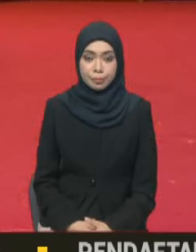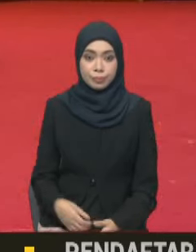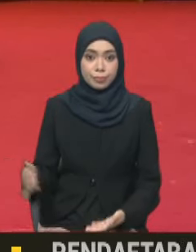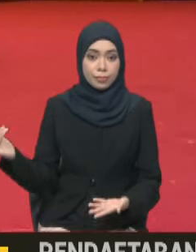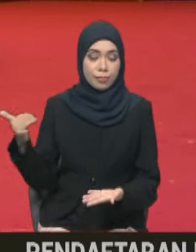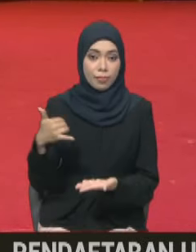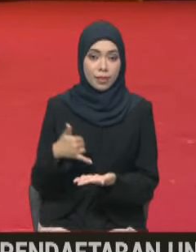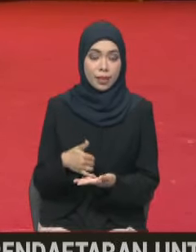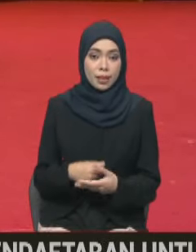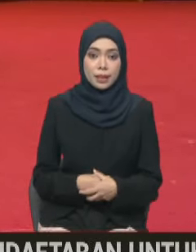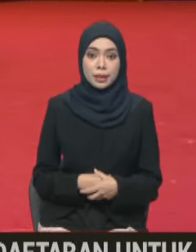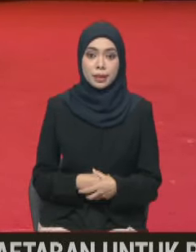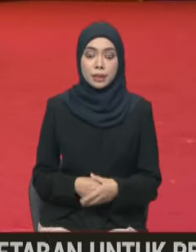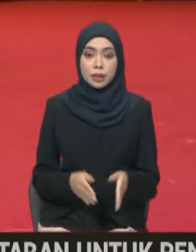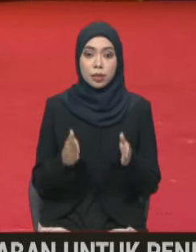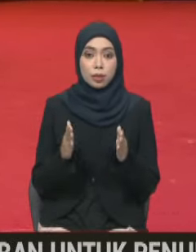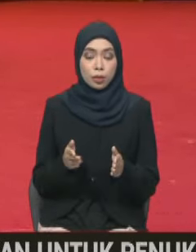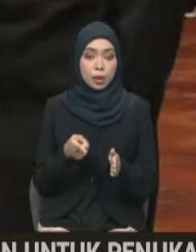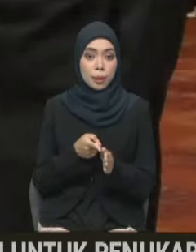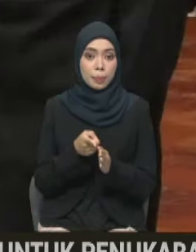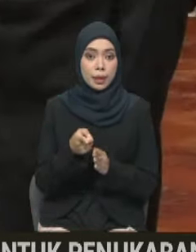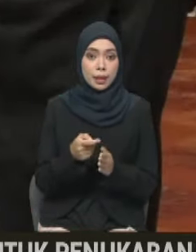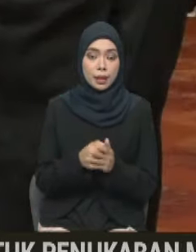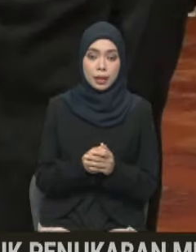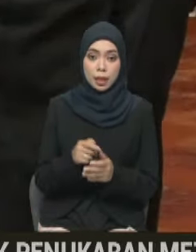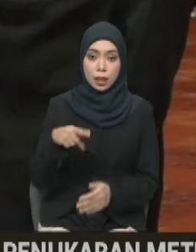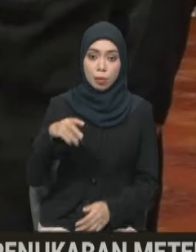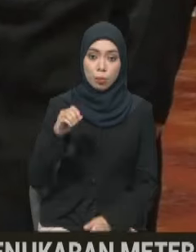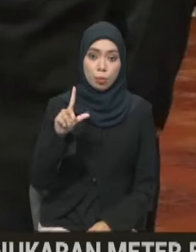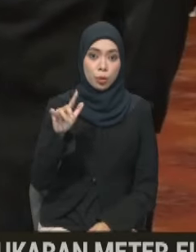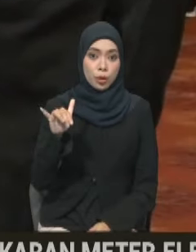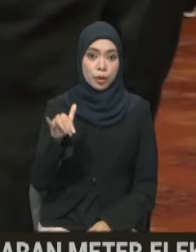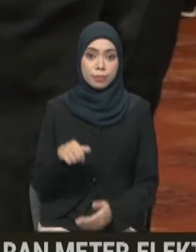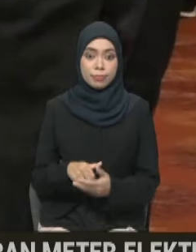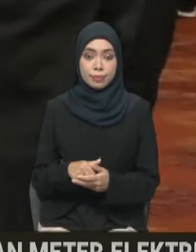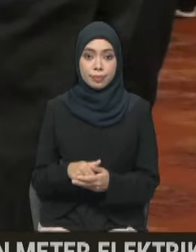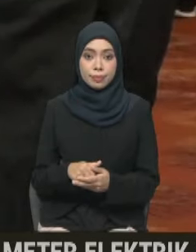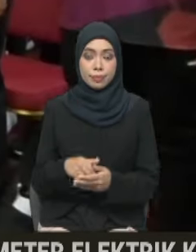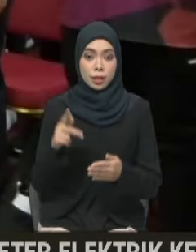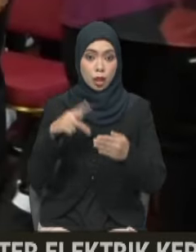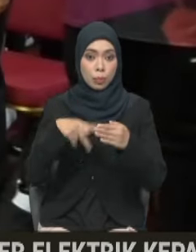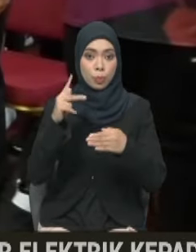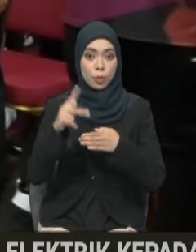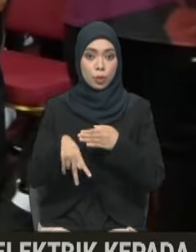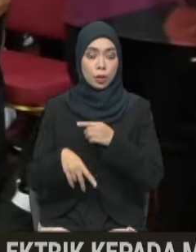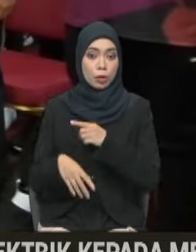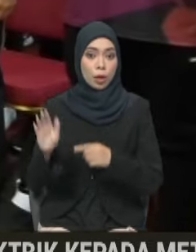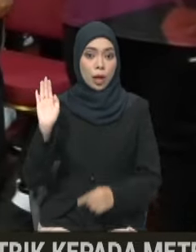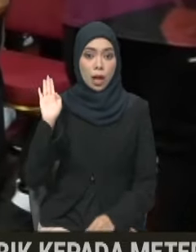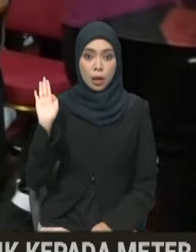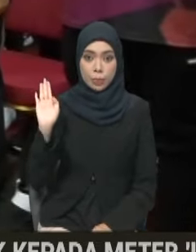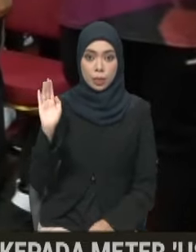Hadir Awang Lim Kian Bun, pemangku pengarah Politeknik Brunei. Antara pengisian program Minggu Orientasi bacaan lafaz